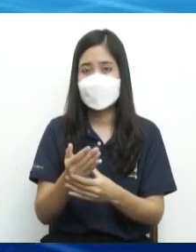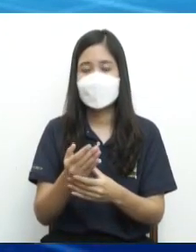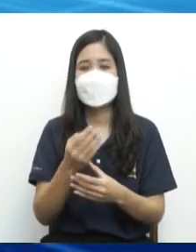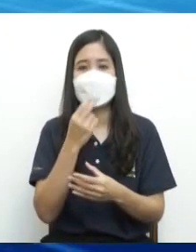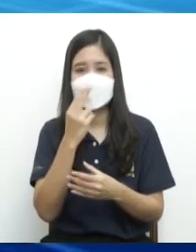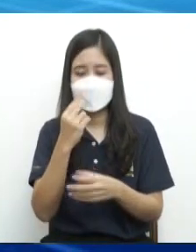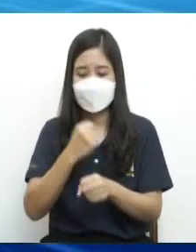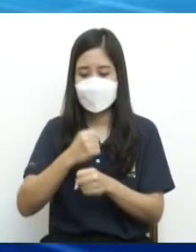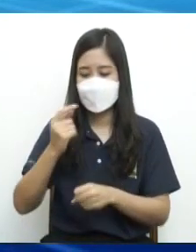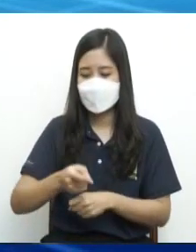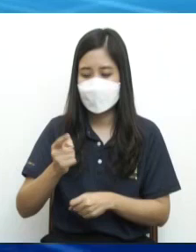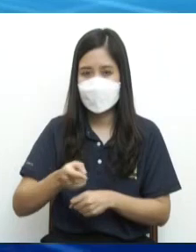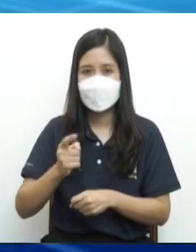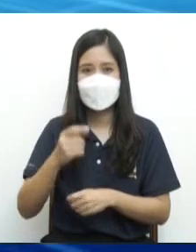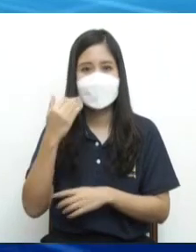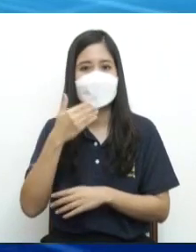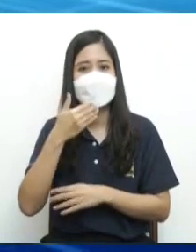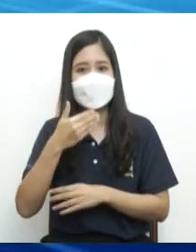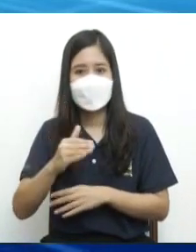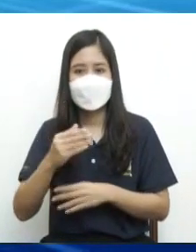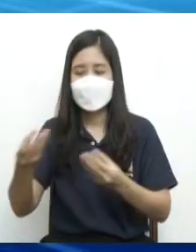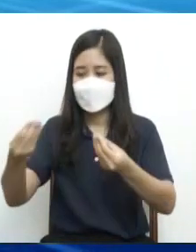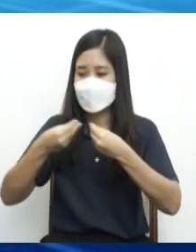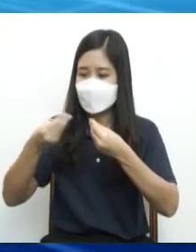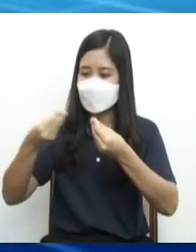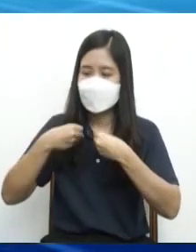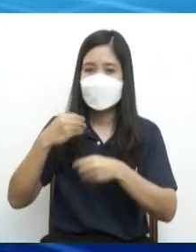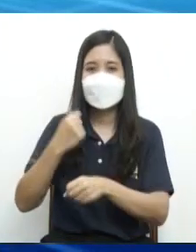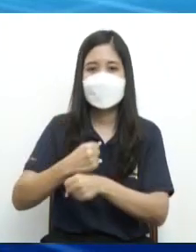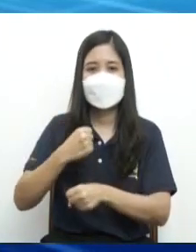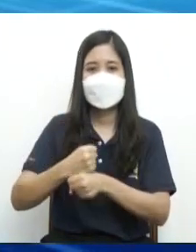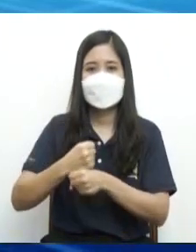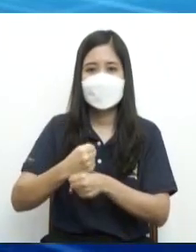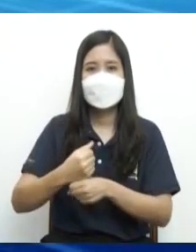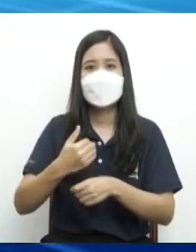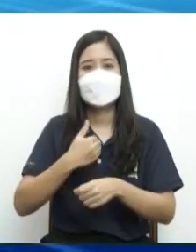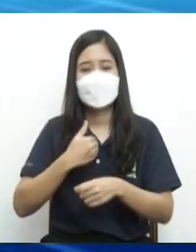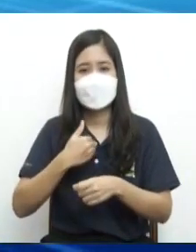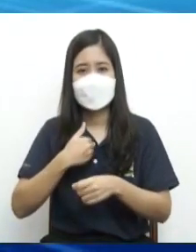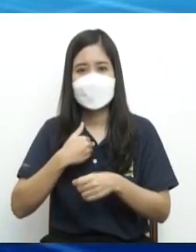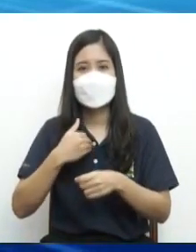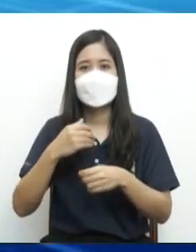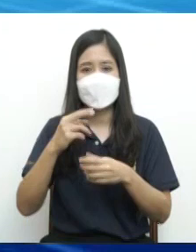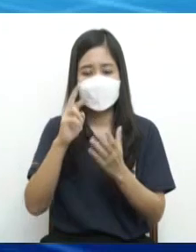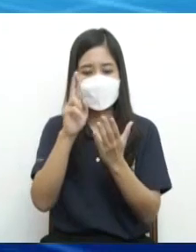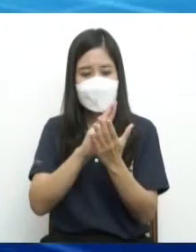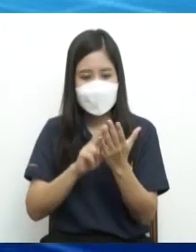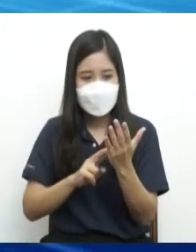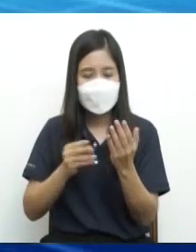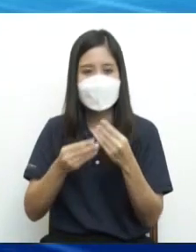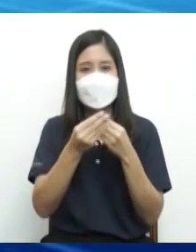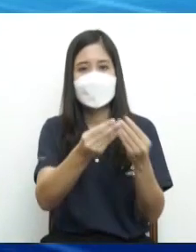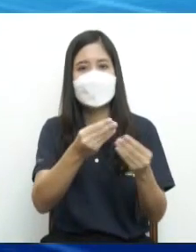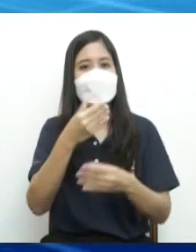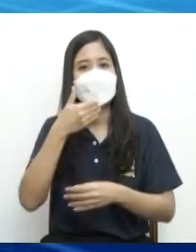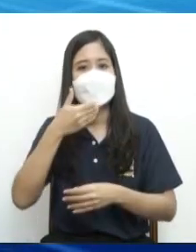จะต้องทำงานเอ็กซ์ตร้ากับงานพิเศษที่ได้รับมอบหมายและที่สำคัญเราก็ต้องมีการรีพอร์ตเพื่อที่จะรายงานให้กับผู้บังคับบัญชาได้ทราบถึงความก้